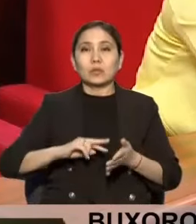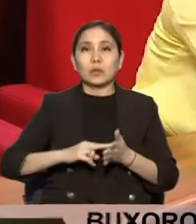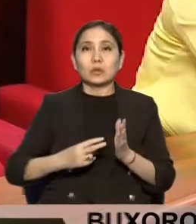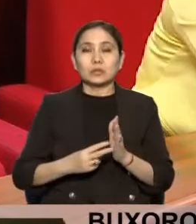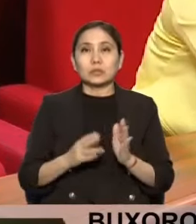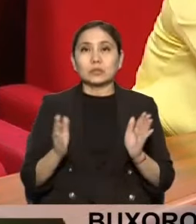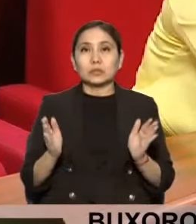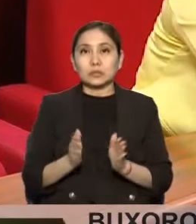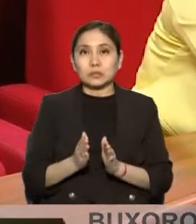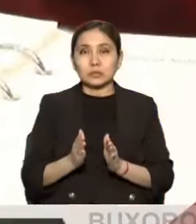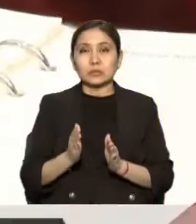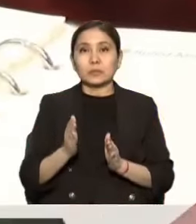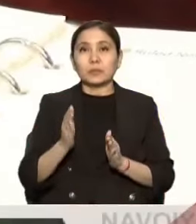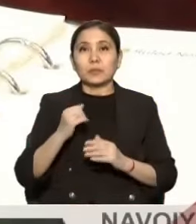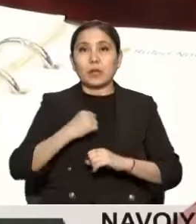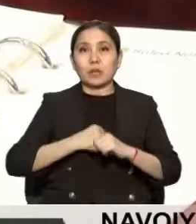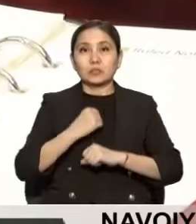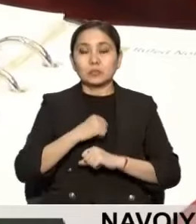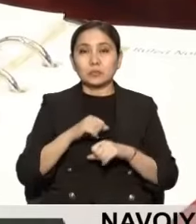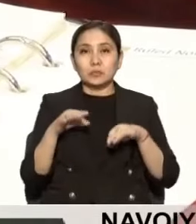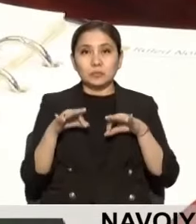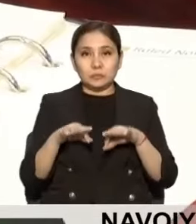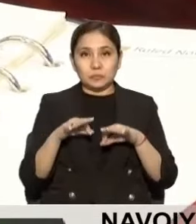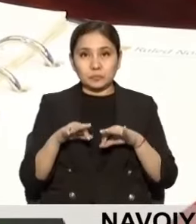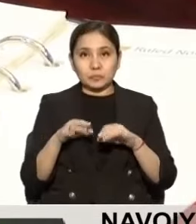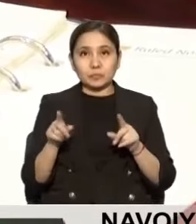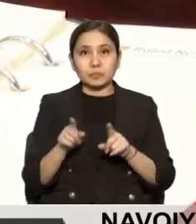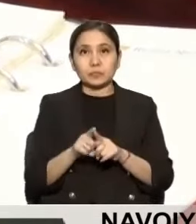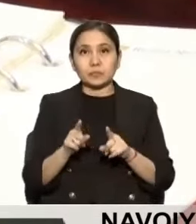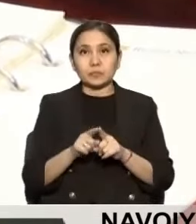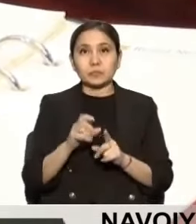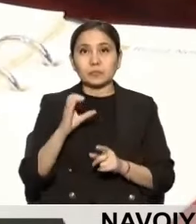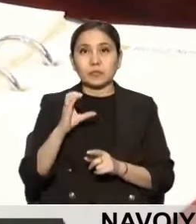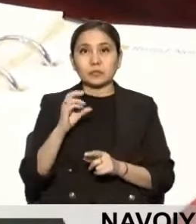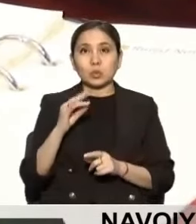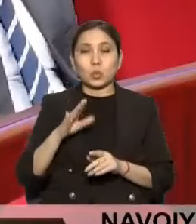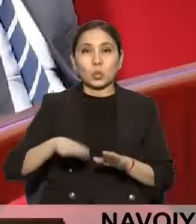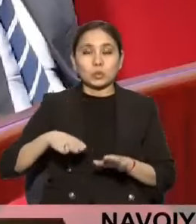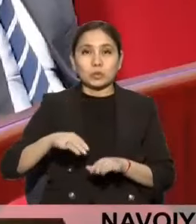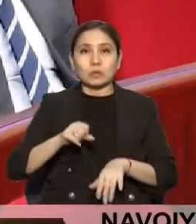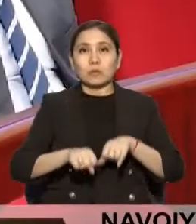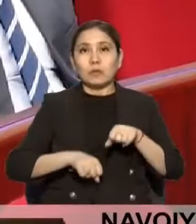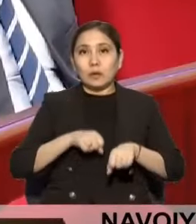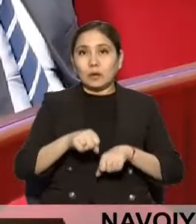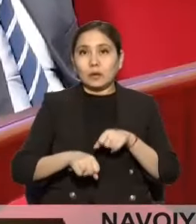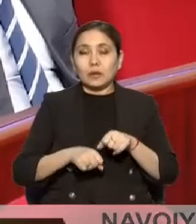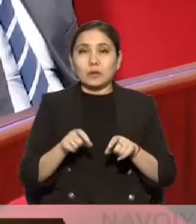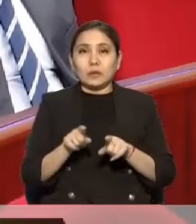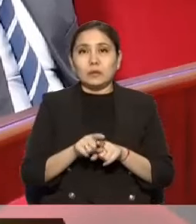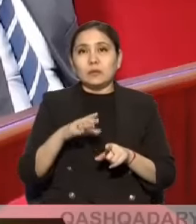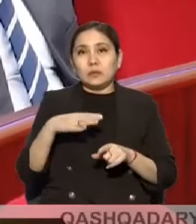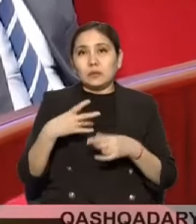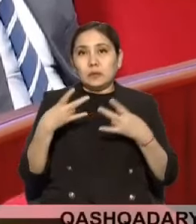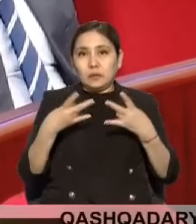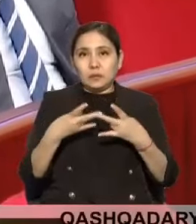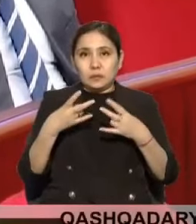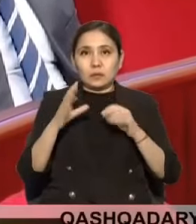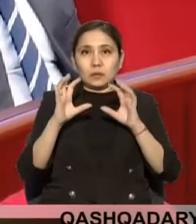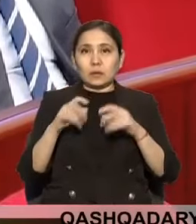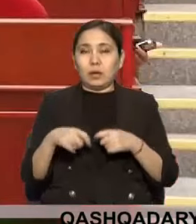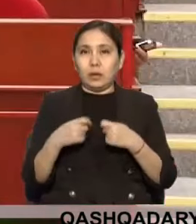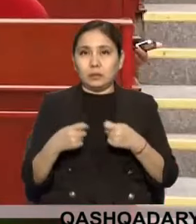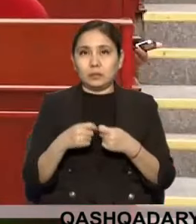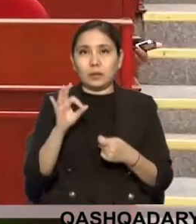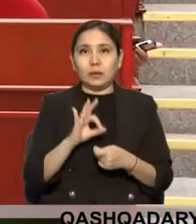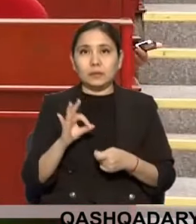kichik hajmli elektr dvigatelli transport vositalari hamda skuter, moped, velosiped haydovchilari tomonidan sodir etilgan